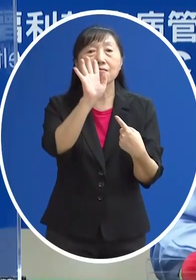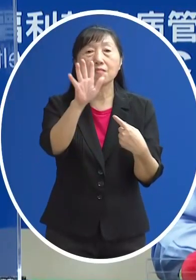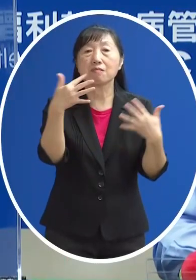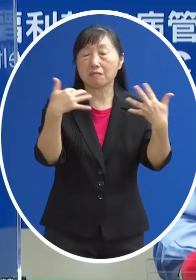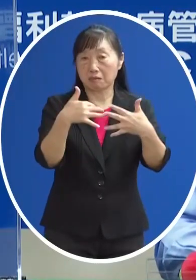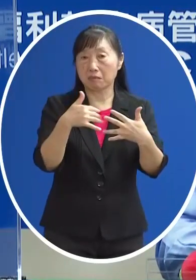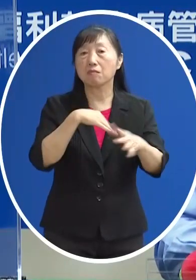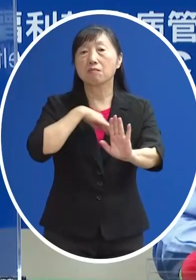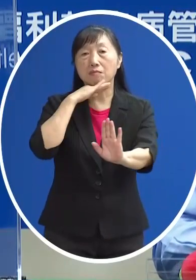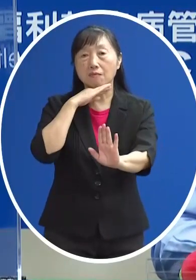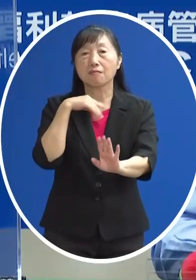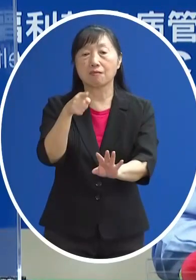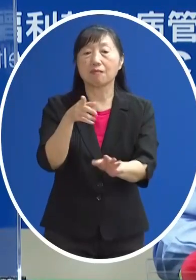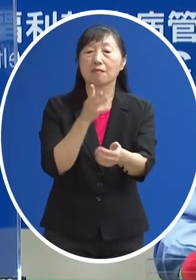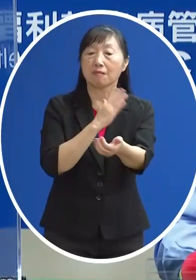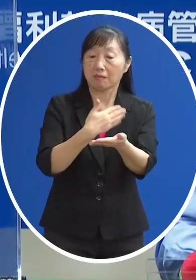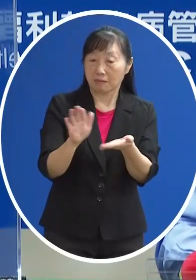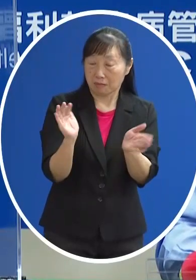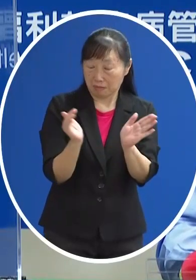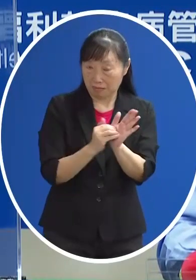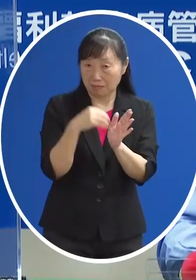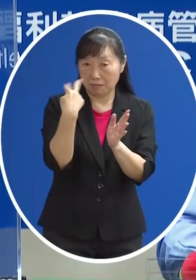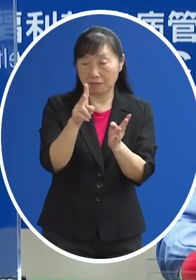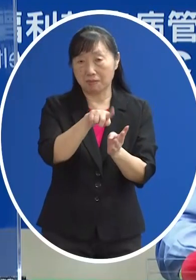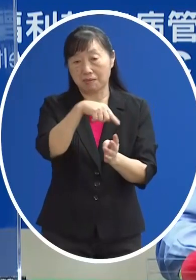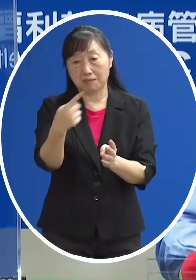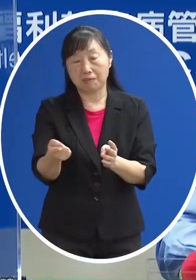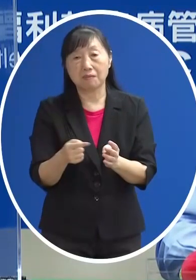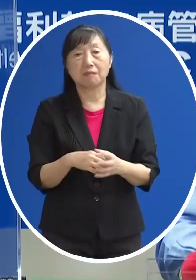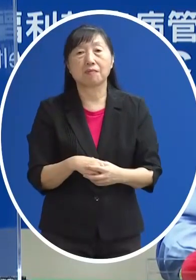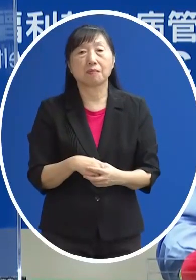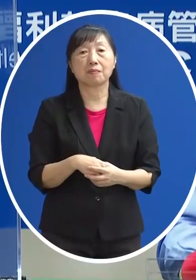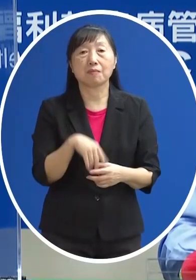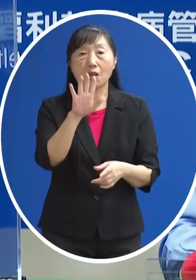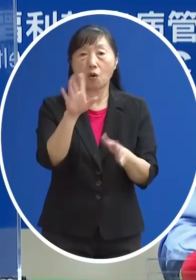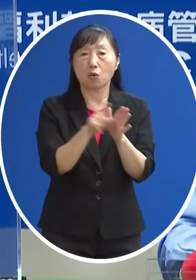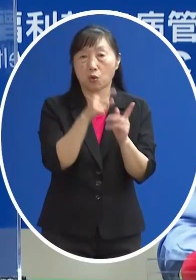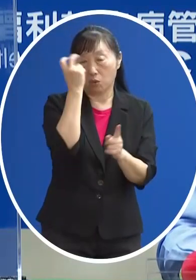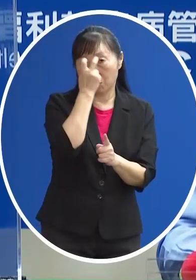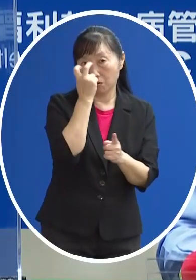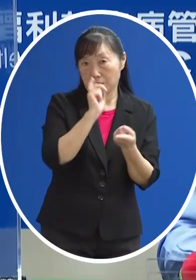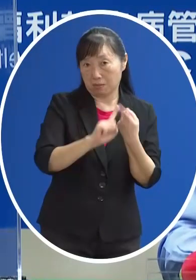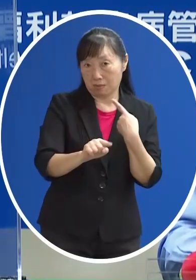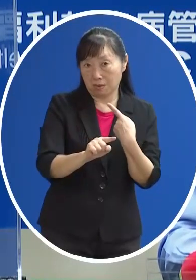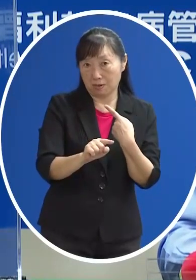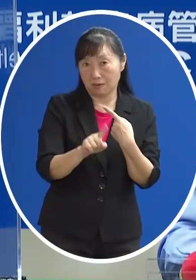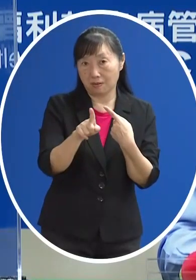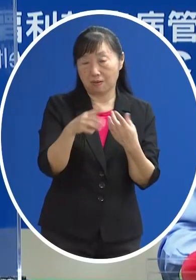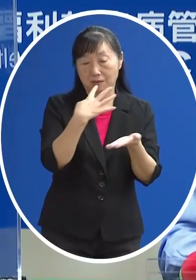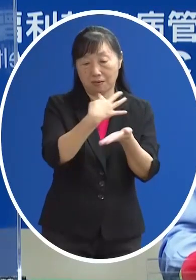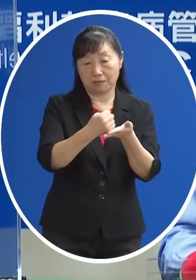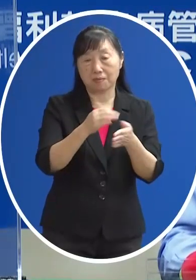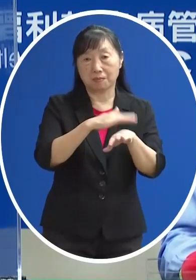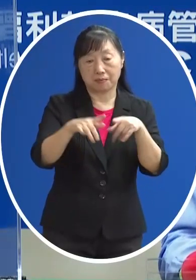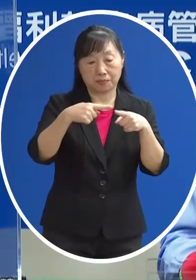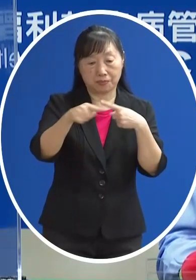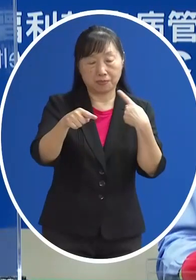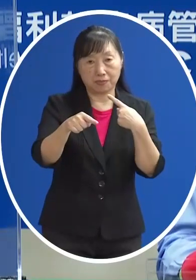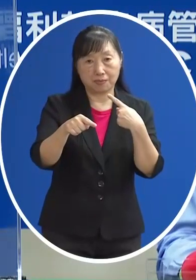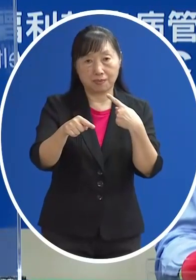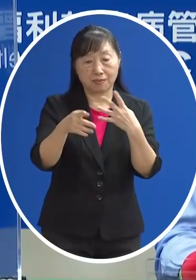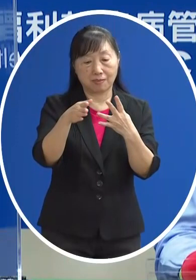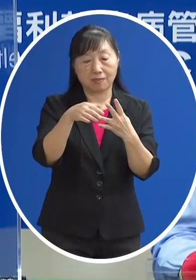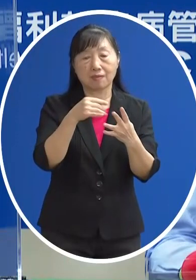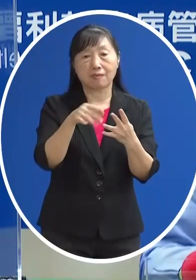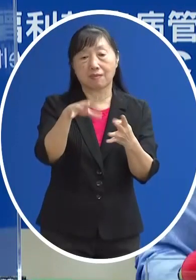题需要解决，好，那当然问题分作一个是检验不合格。那这批号直接就踢掉销